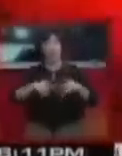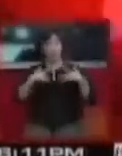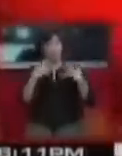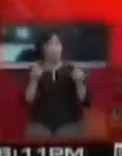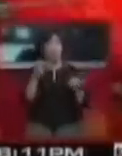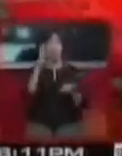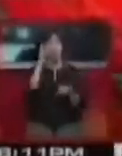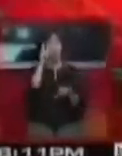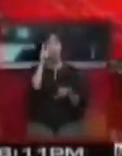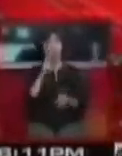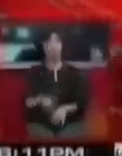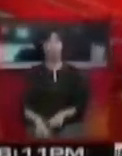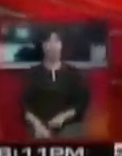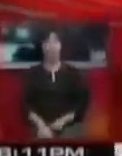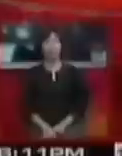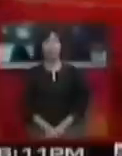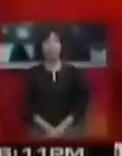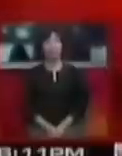Lopez. Romel.